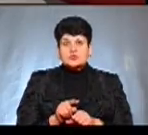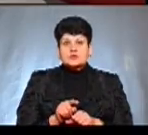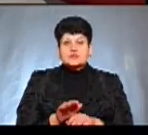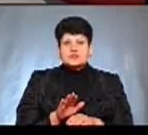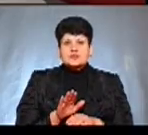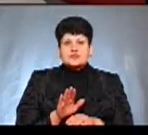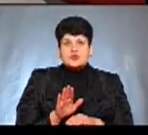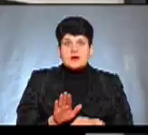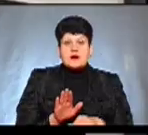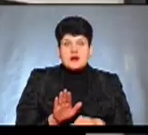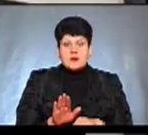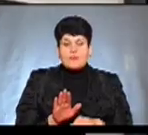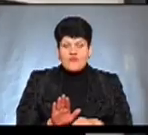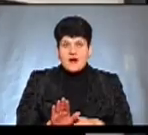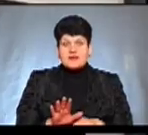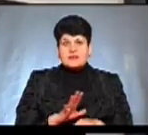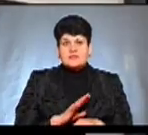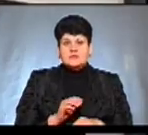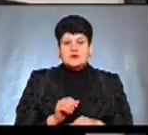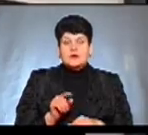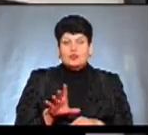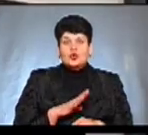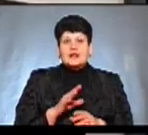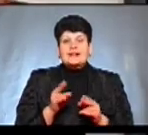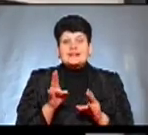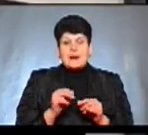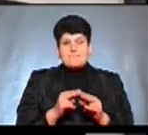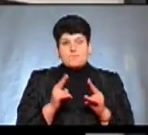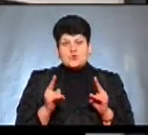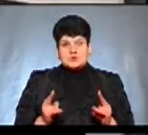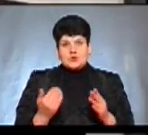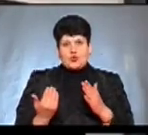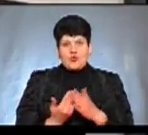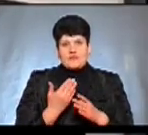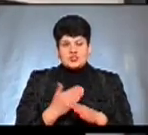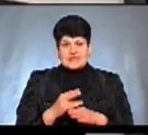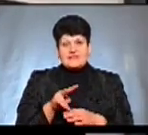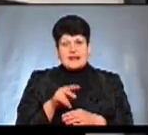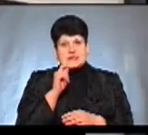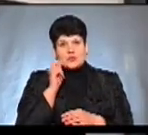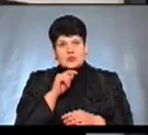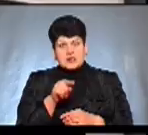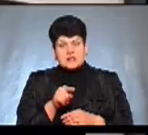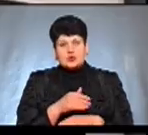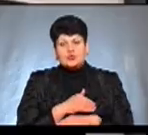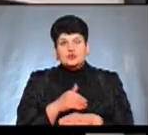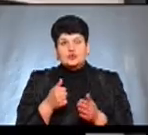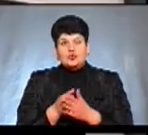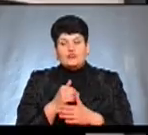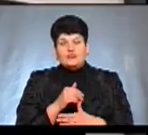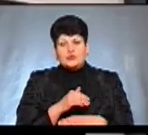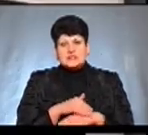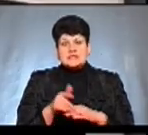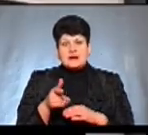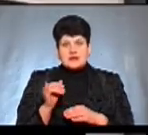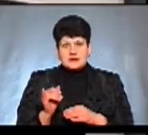автомобілів здійснилося якраз на мості. Оце нова частина, якщо їхати зі сторони Лесі Українки до вулиці Гайової, світлофор стояв